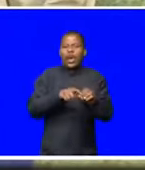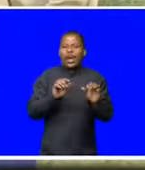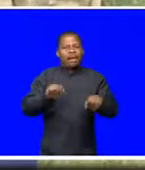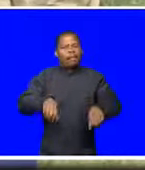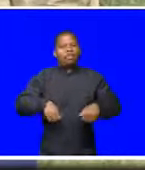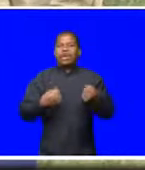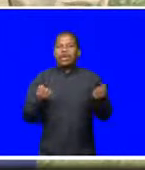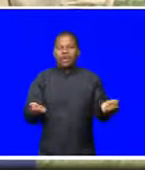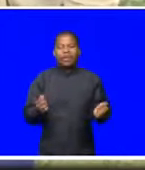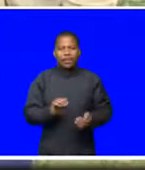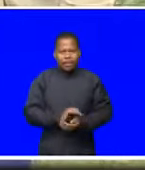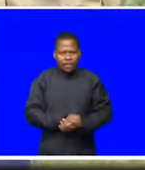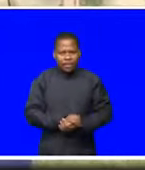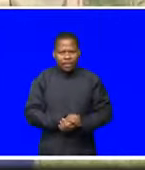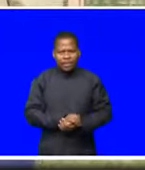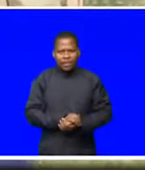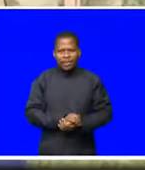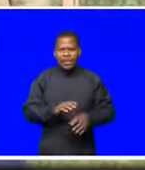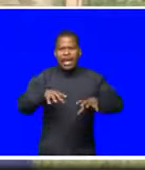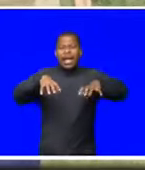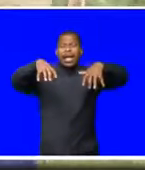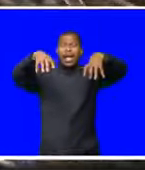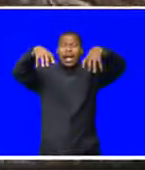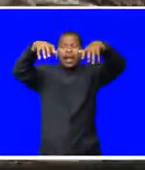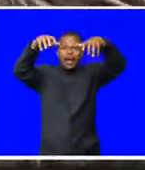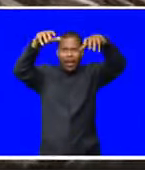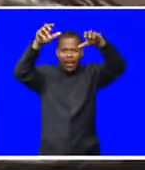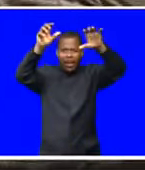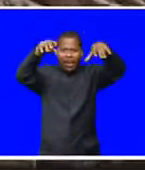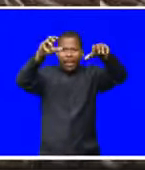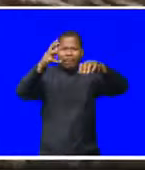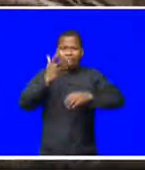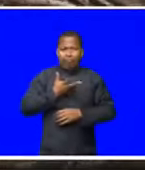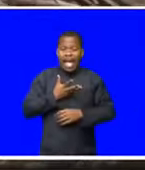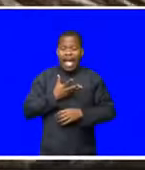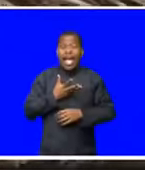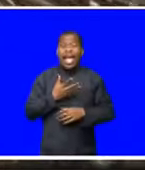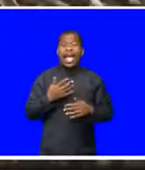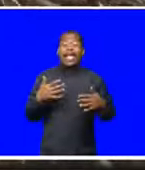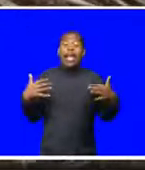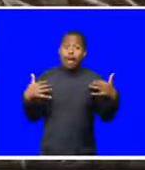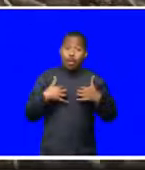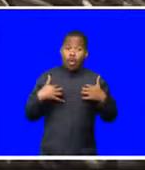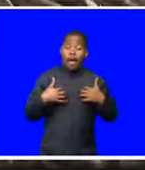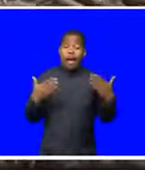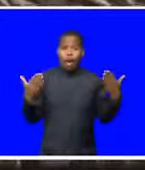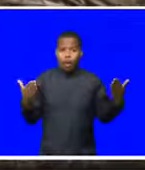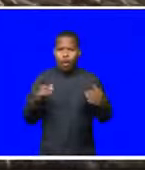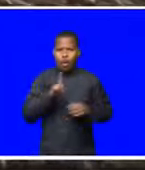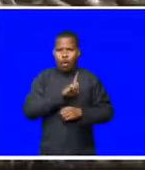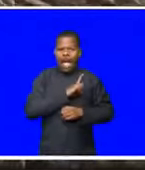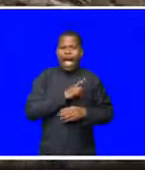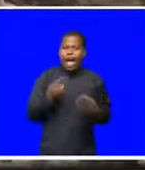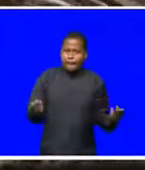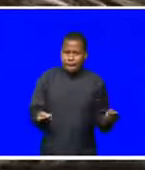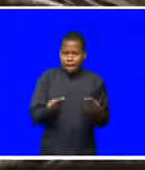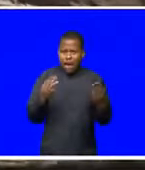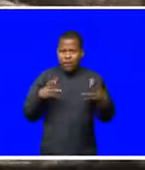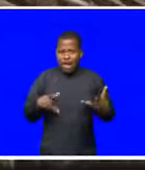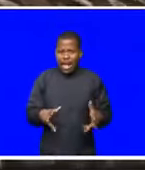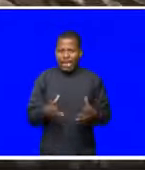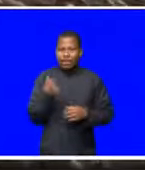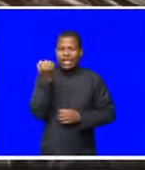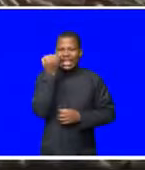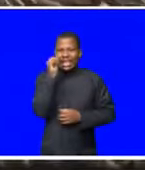leselo kuyichubeka njalo nekuna kuleli ikhathatha abalimi bemoba esifundzeni saselibonjeni njengoba abalimi bathi